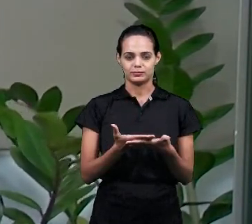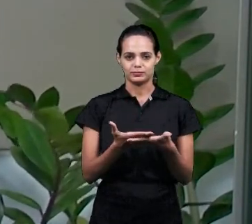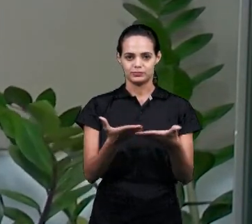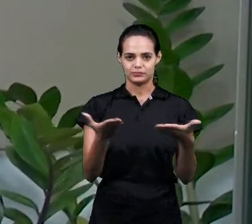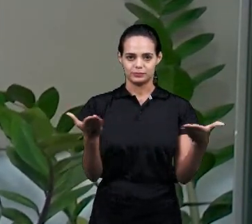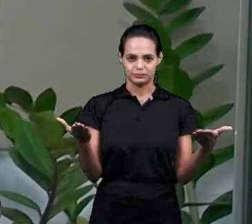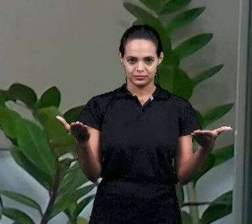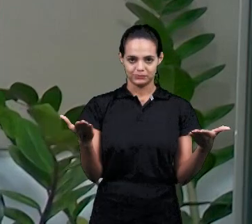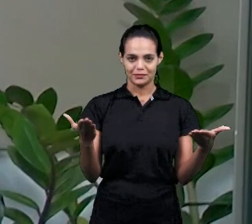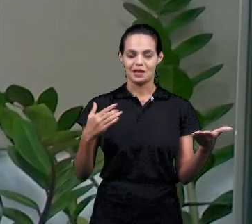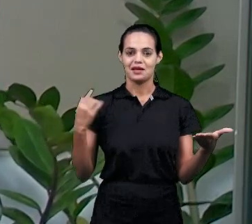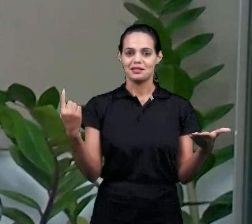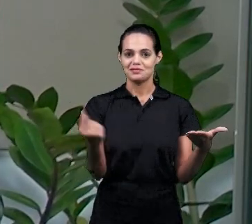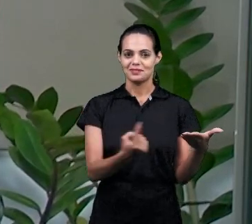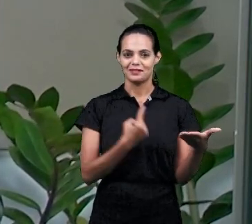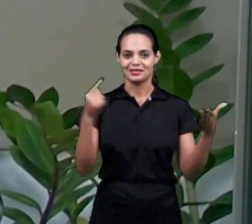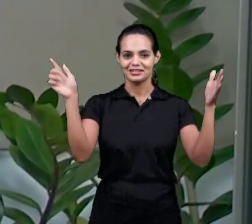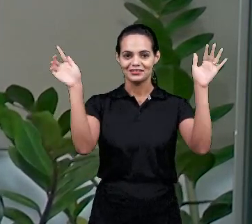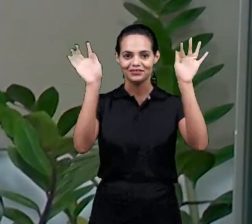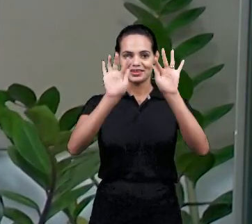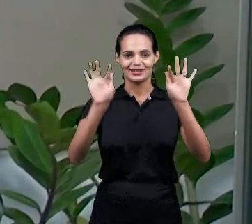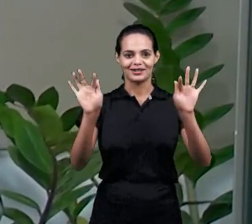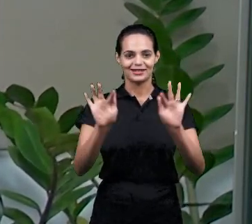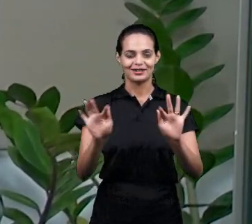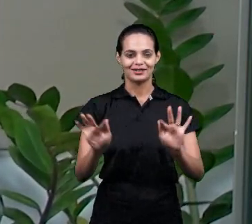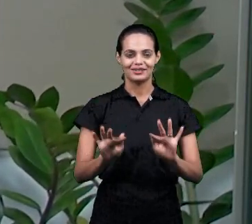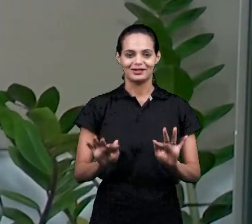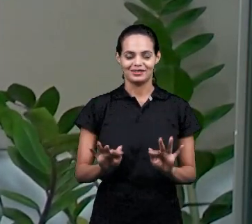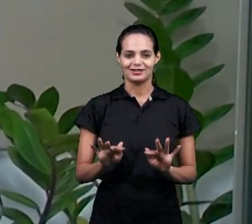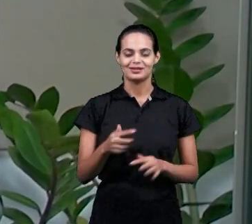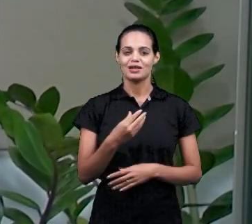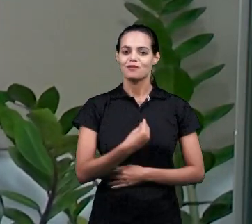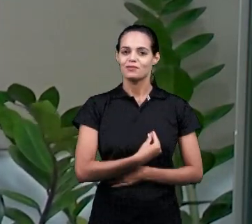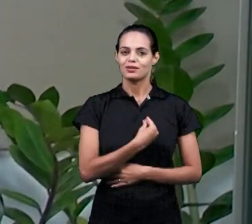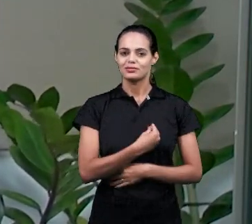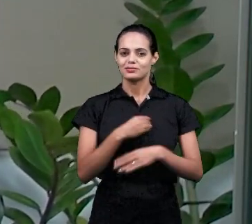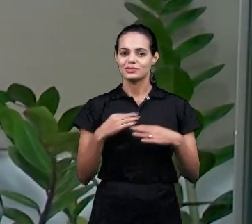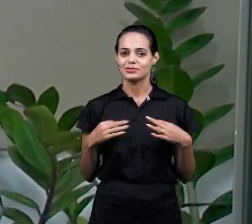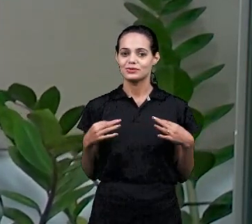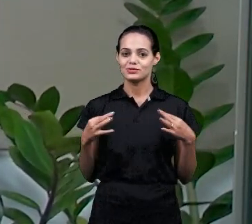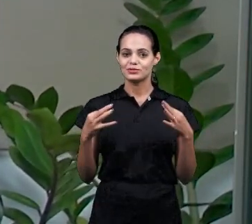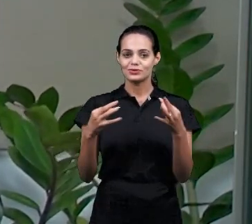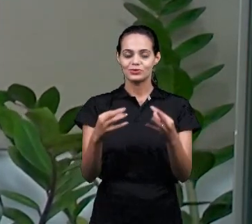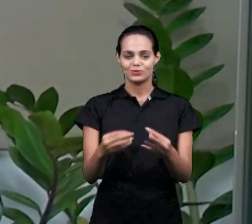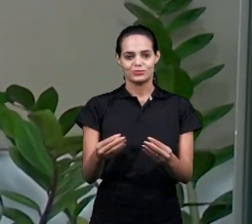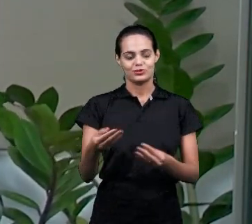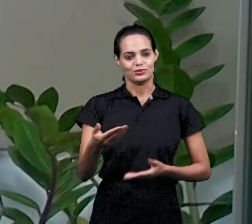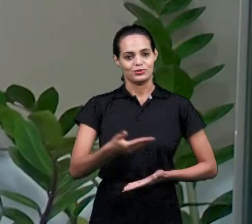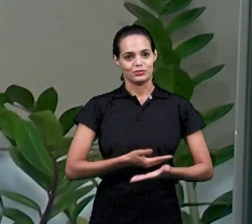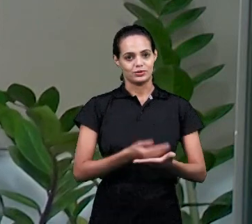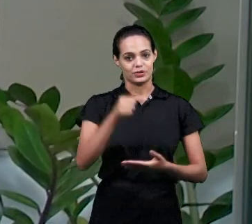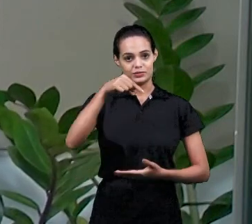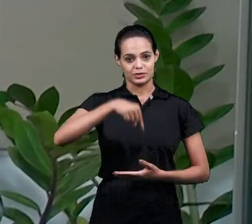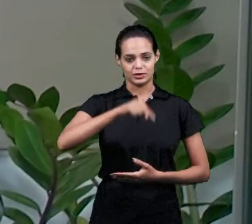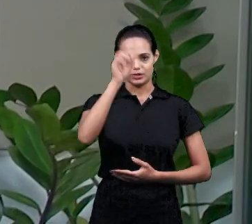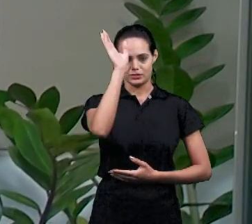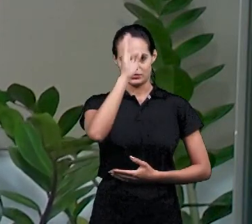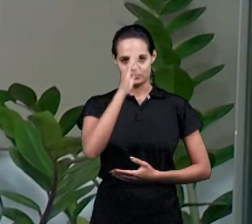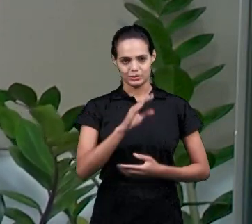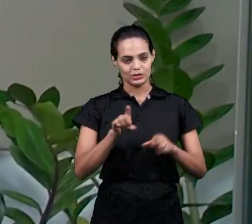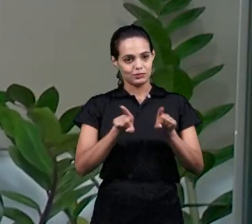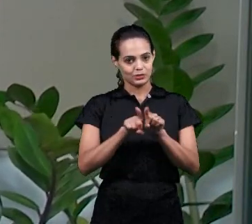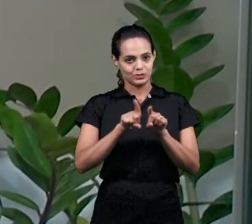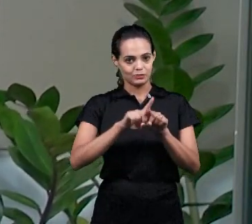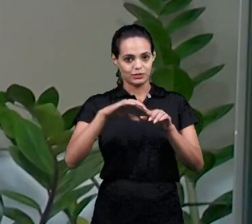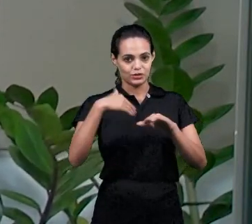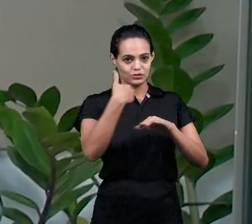que nous sommes heureux ici avec la participation de tous nos frères et sœurs du Brésil et de l'étranger. Je veux